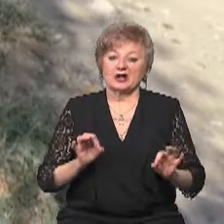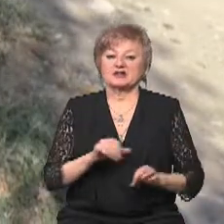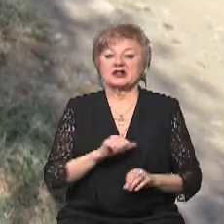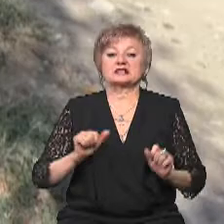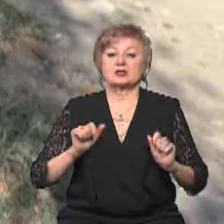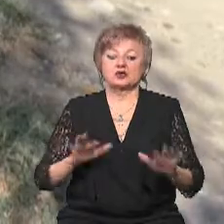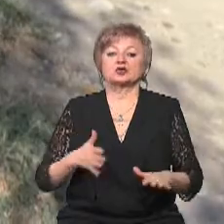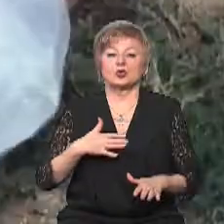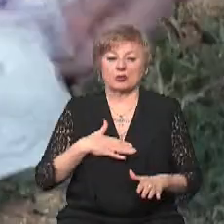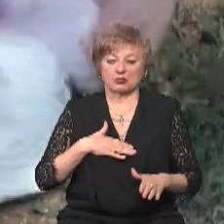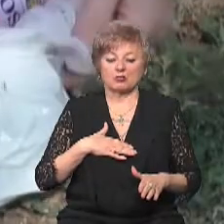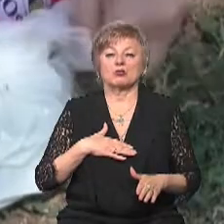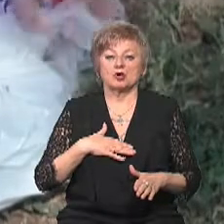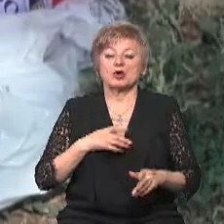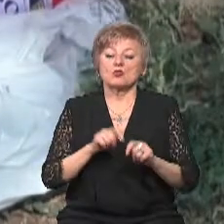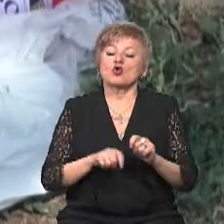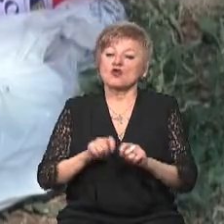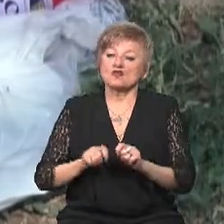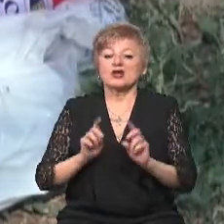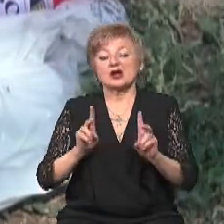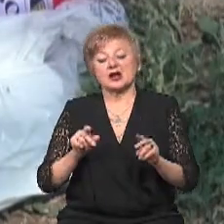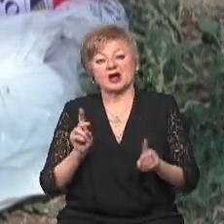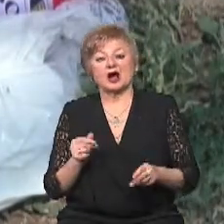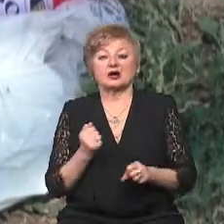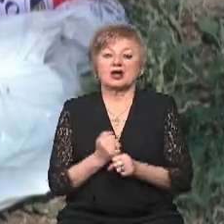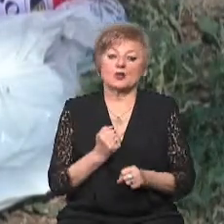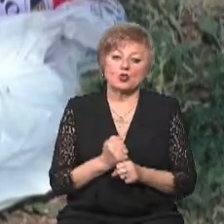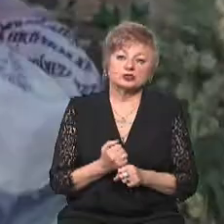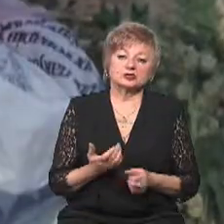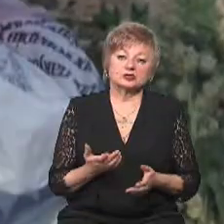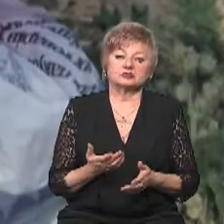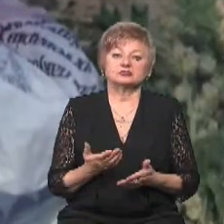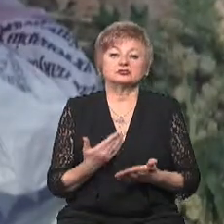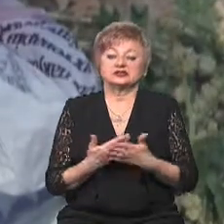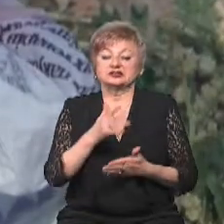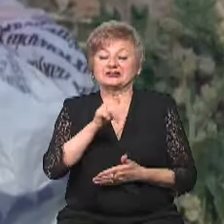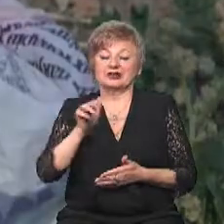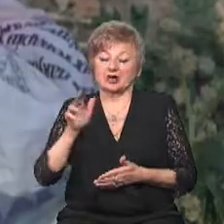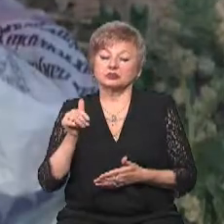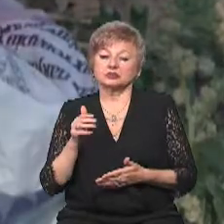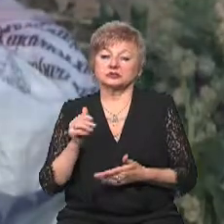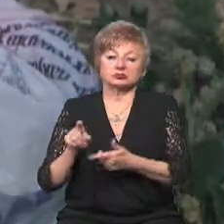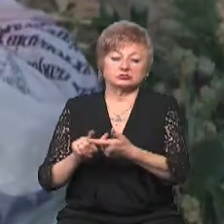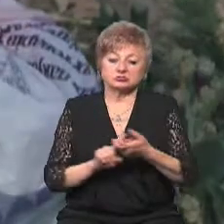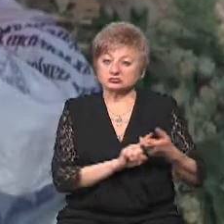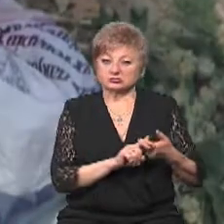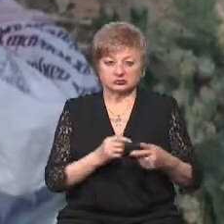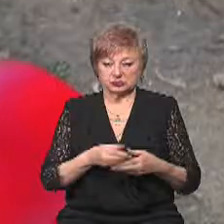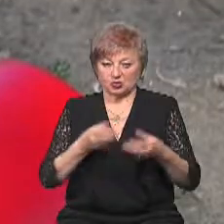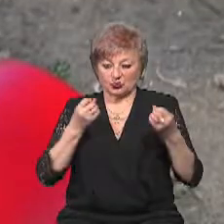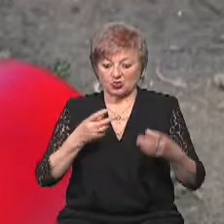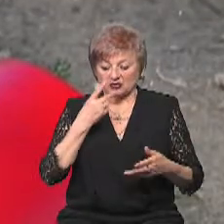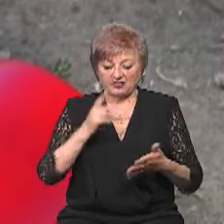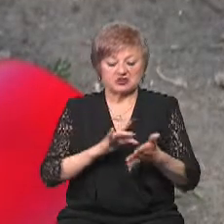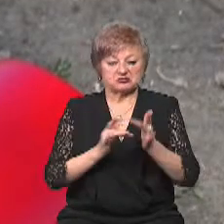ми знайомими перевіряли, як працюють ці написи. Це все дуже просто. В Інстаграмі або